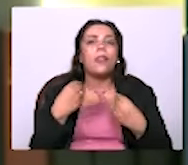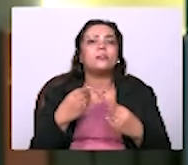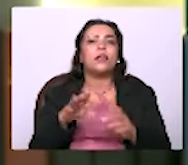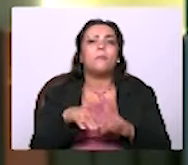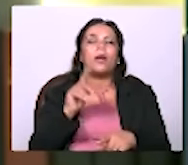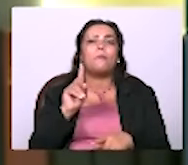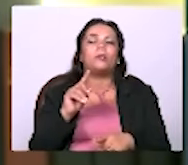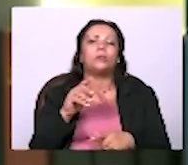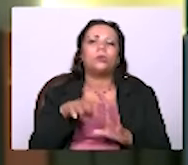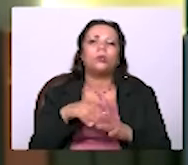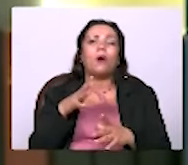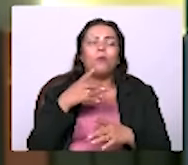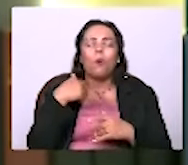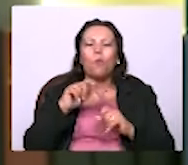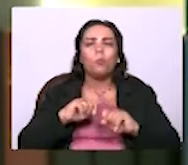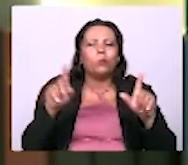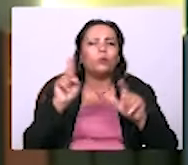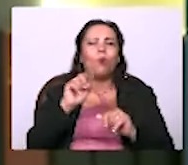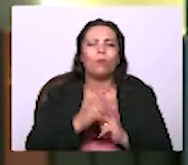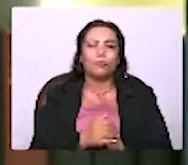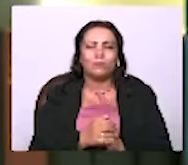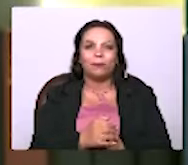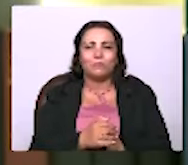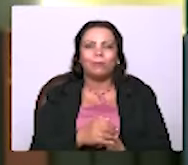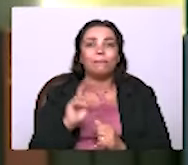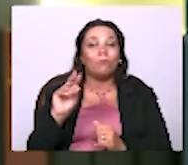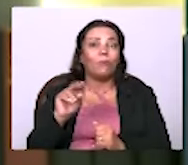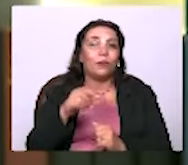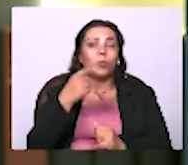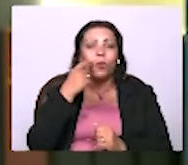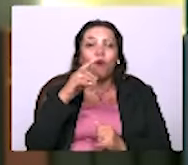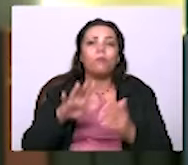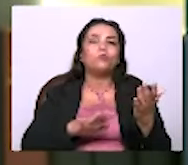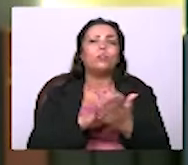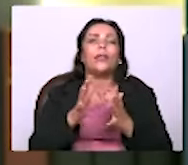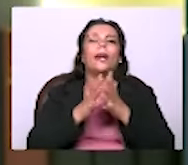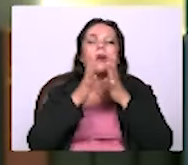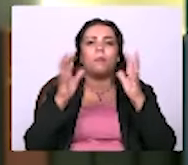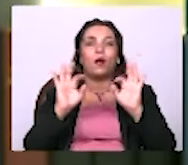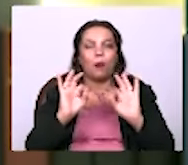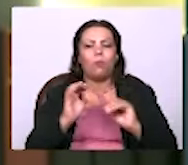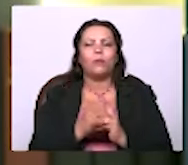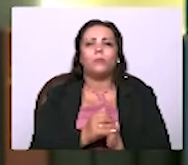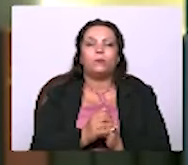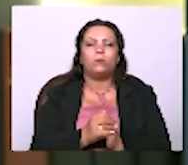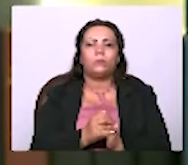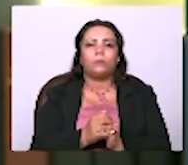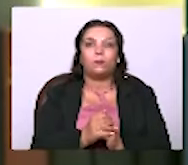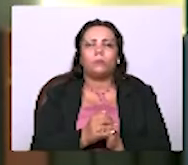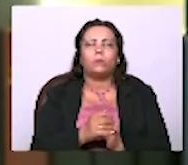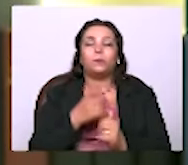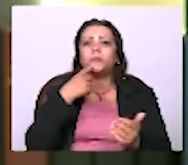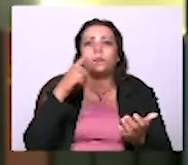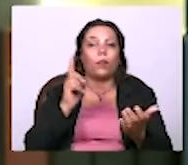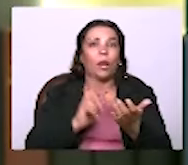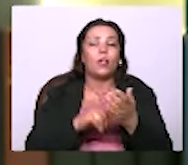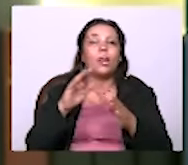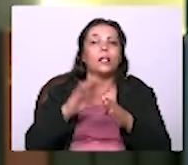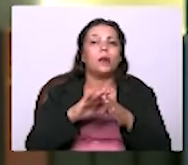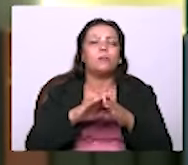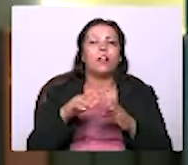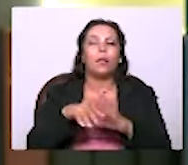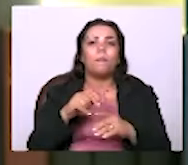يحققها كل ده امر مش واضح فطبعا اشكاليه كبيره جدا وبالتاكيد هياثر